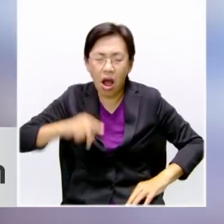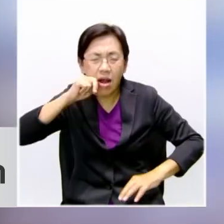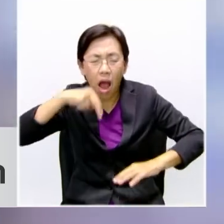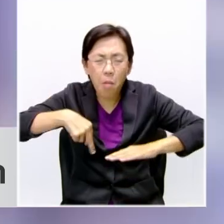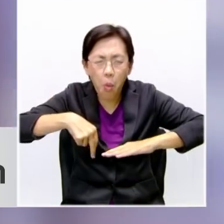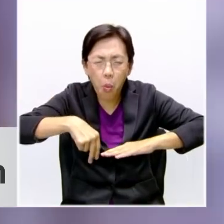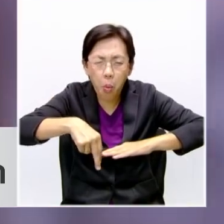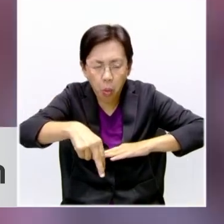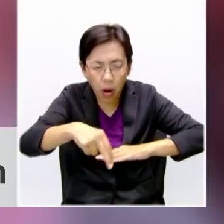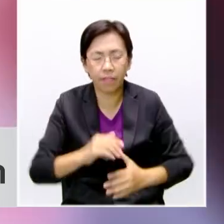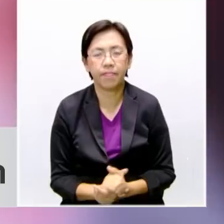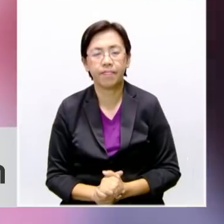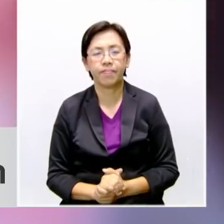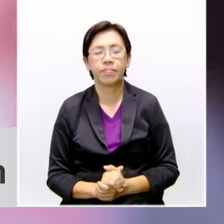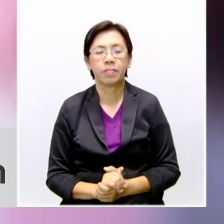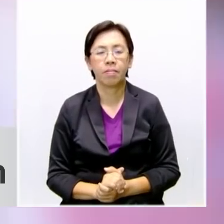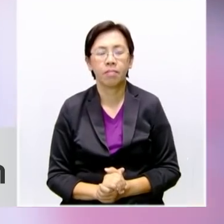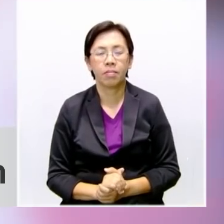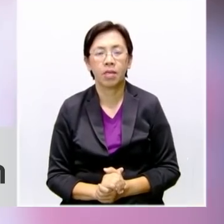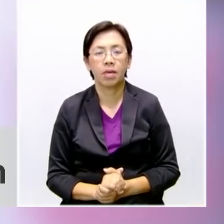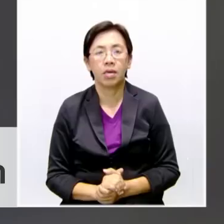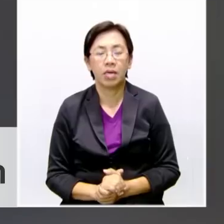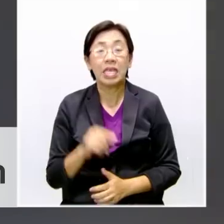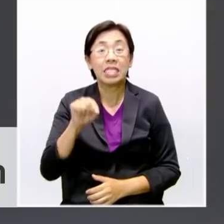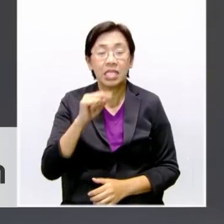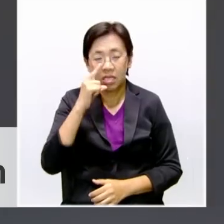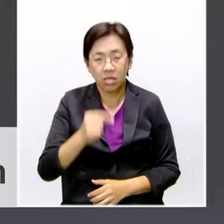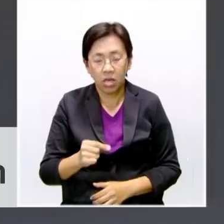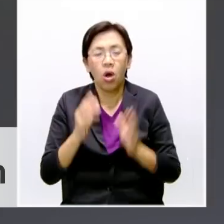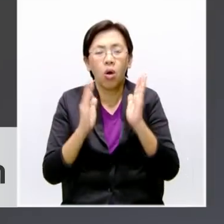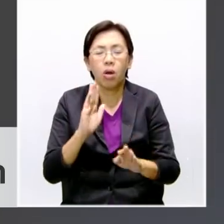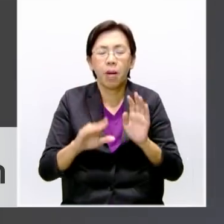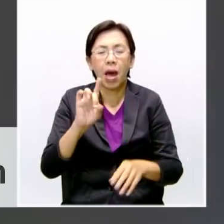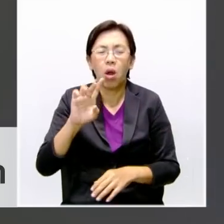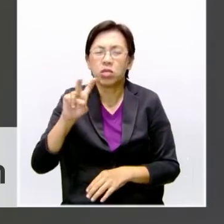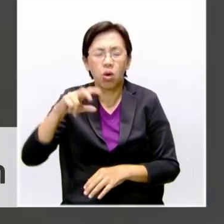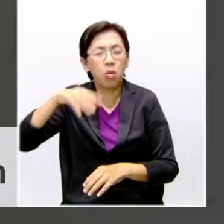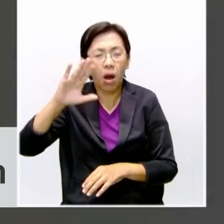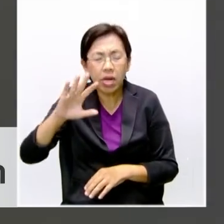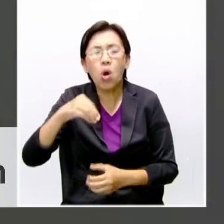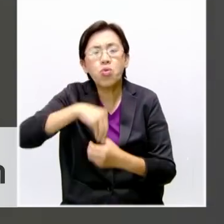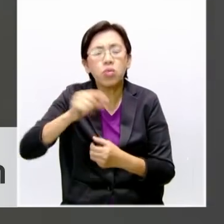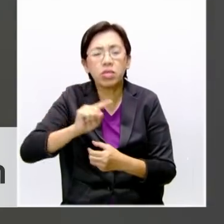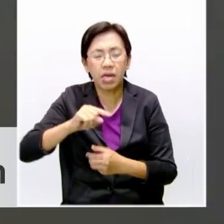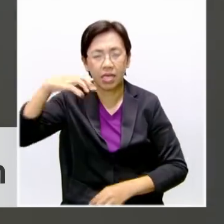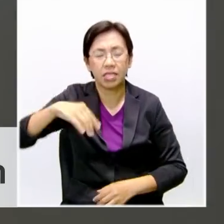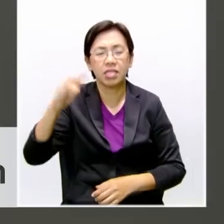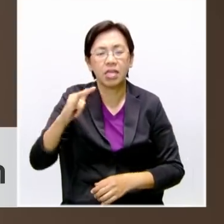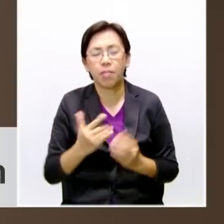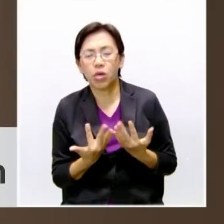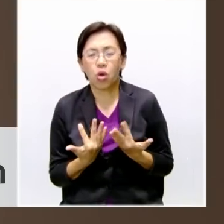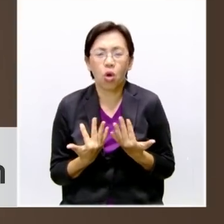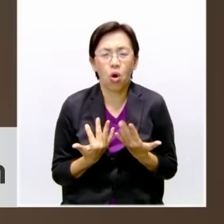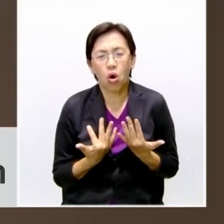พูดถึงสถานการณ์ล่าสุดในเมืองโอ๊คแลนด์นะคะผู้โดยสารหลายร้อยคนที่ตกค้างอยู่ในสนามบินค่ะ